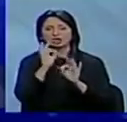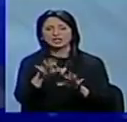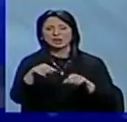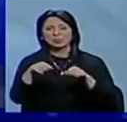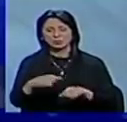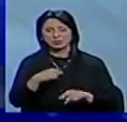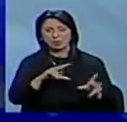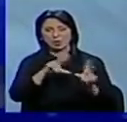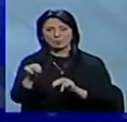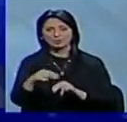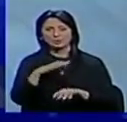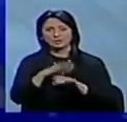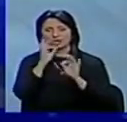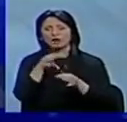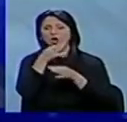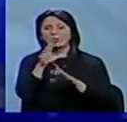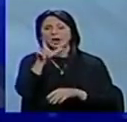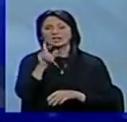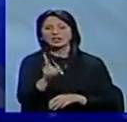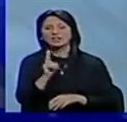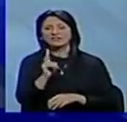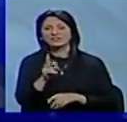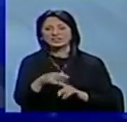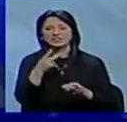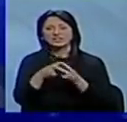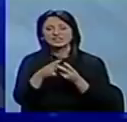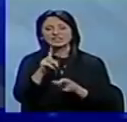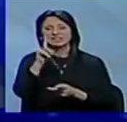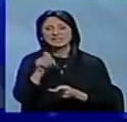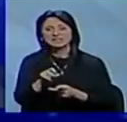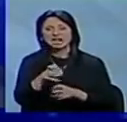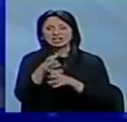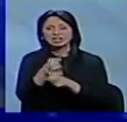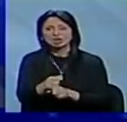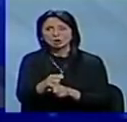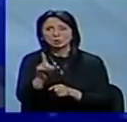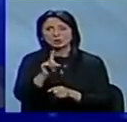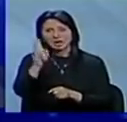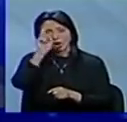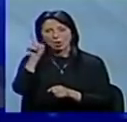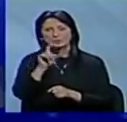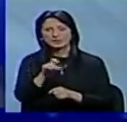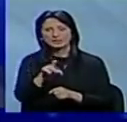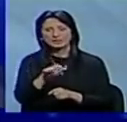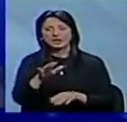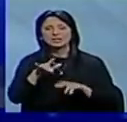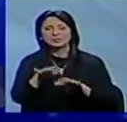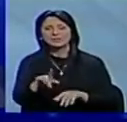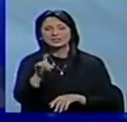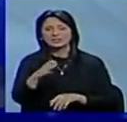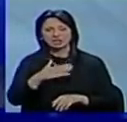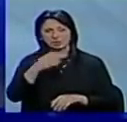უფლება და ჩემი დაპირება არის, რომ მე შევიწყალებ ნებისმიერ ადამიანს, რომელიც იხდის საპატიო სასჯელს, ან შეზღუდული აქვს სახელმწიფოსკენ და რაიმე უფლებები ისეთი